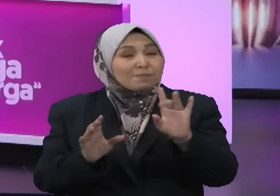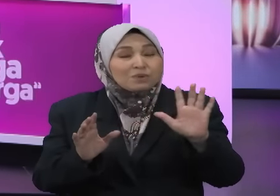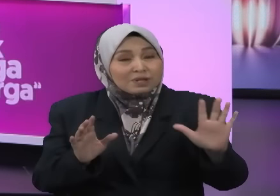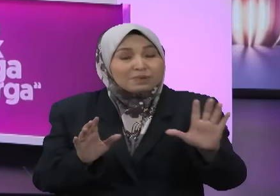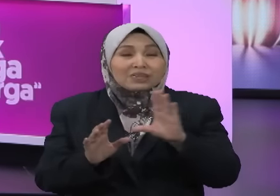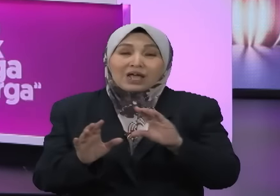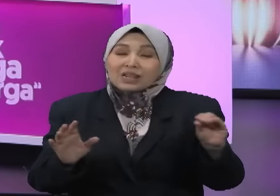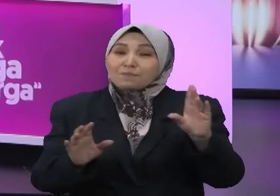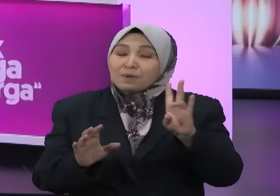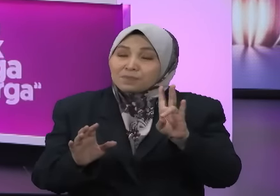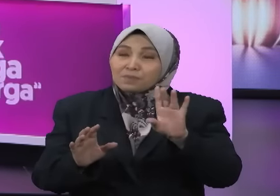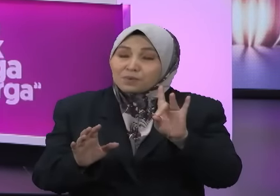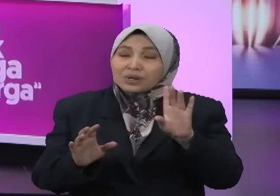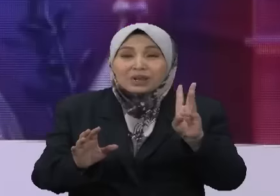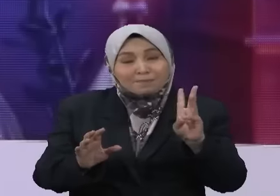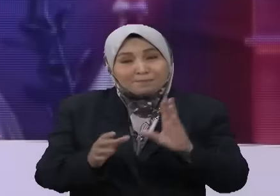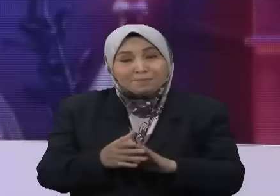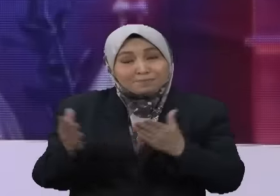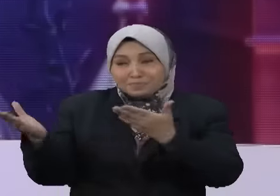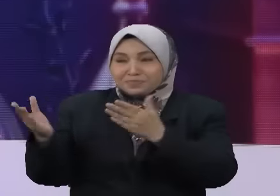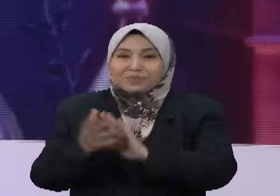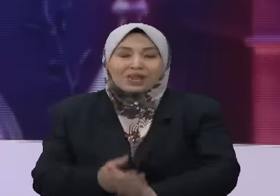serta 86 silakan Ustaz